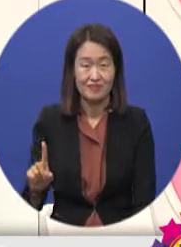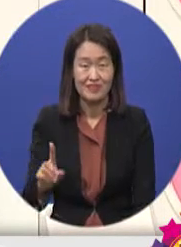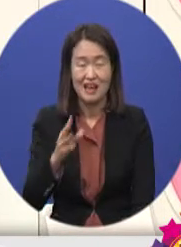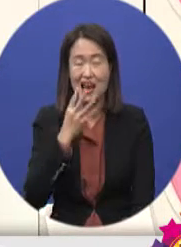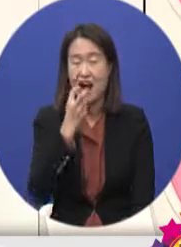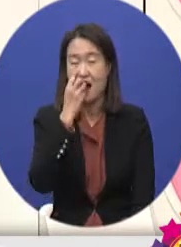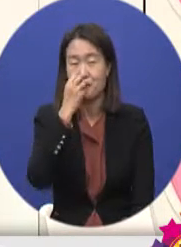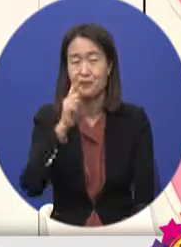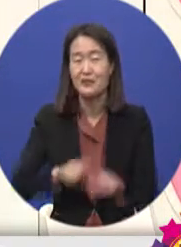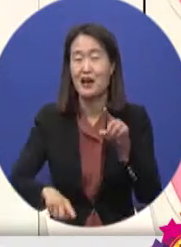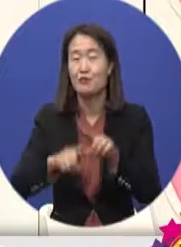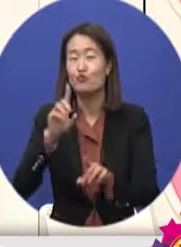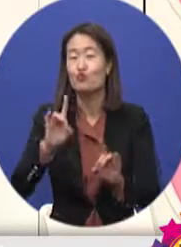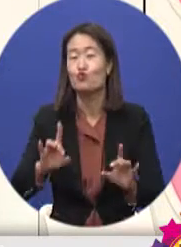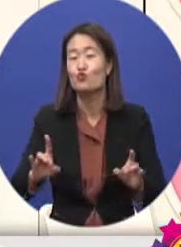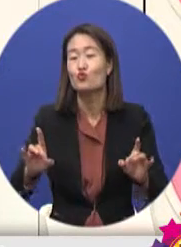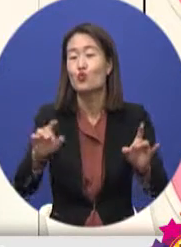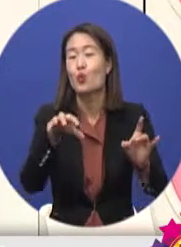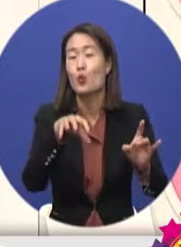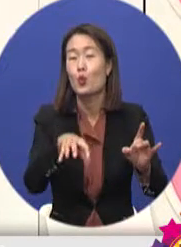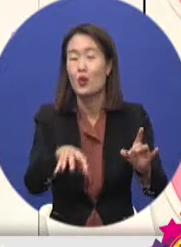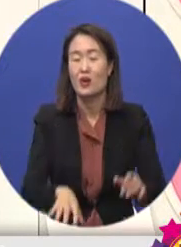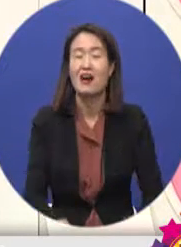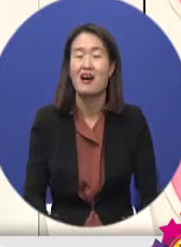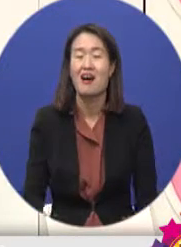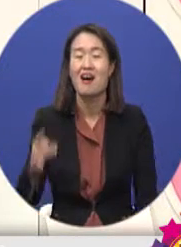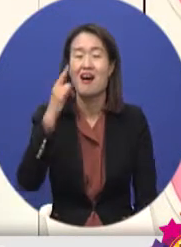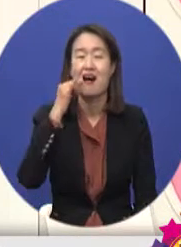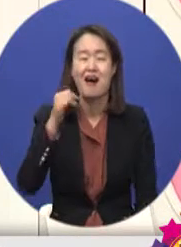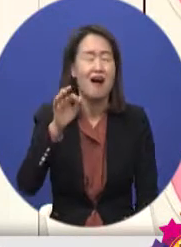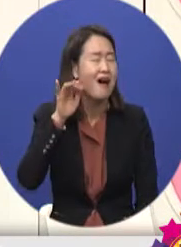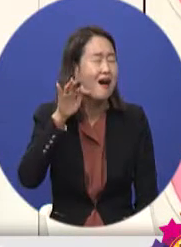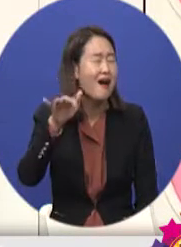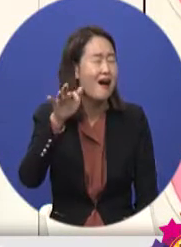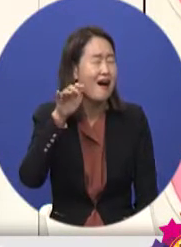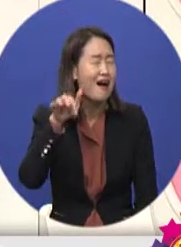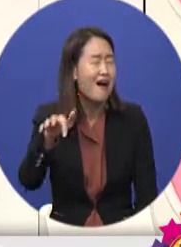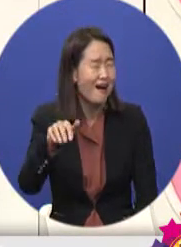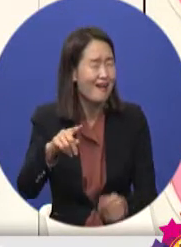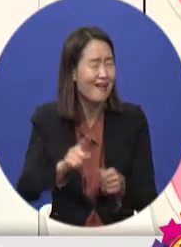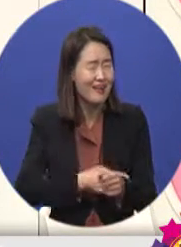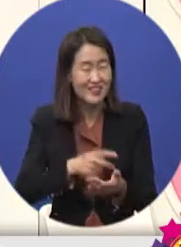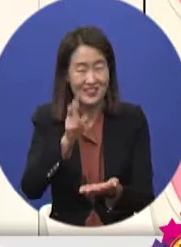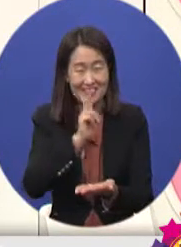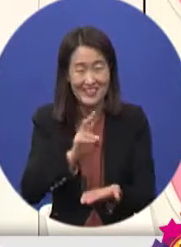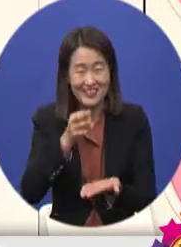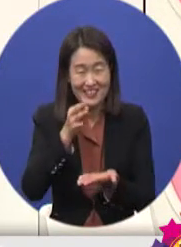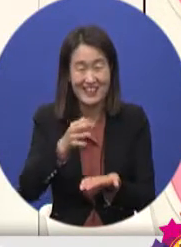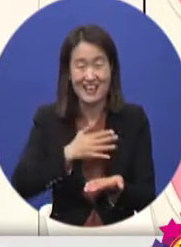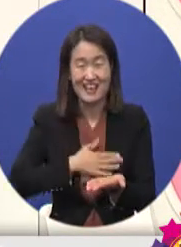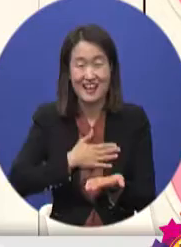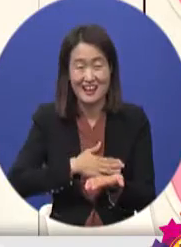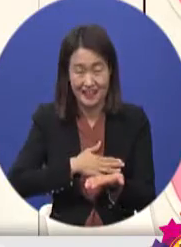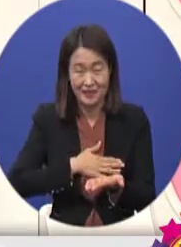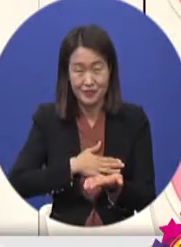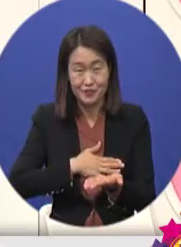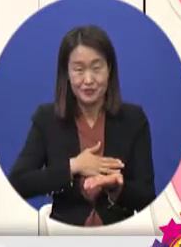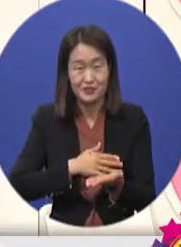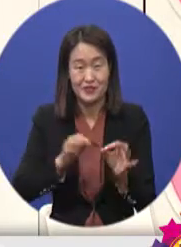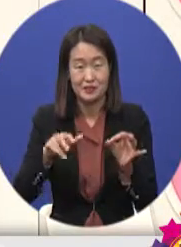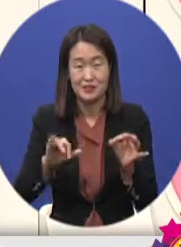꼴이야. 아이고 어머니 그리는 그런 노래들을 많이들 해 오시네요. 예. 자